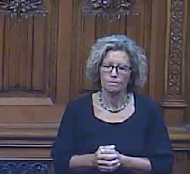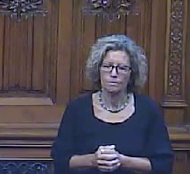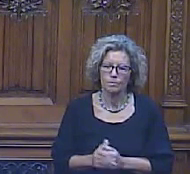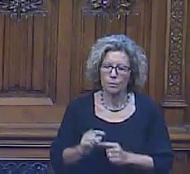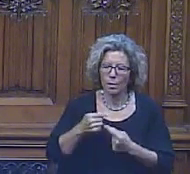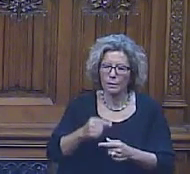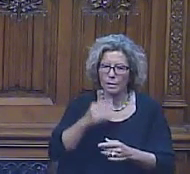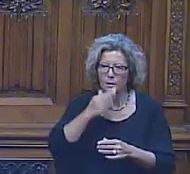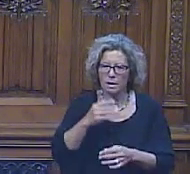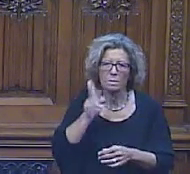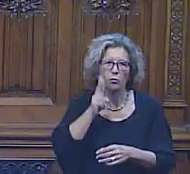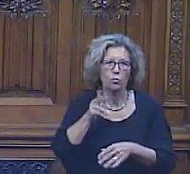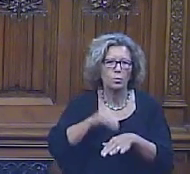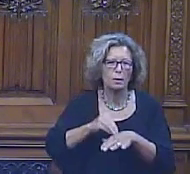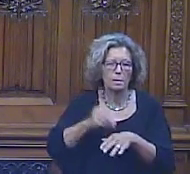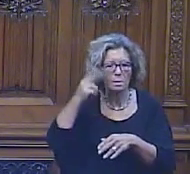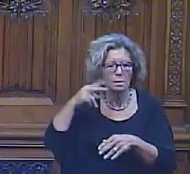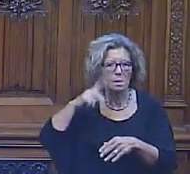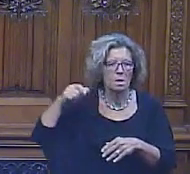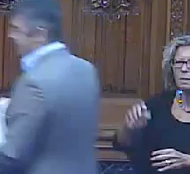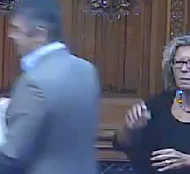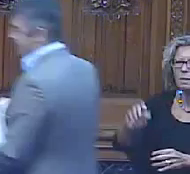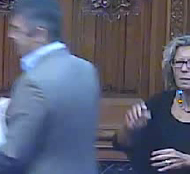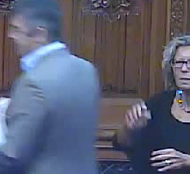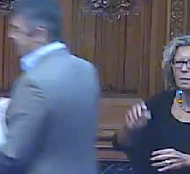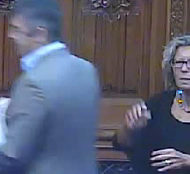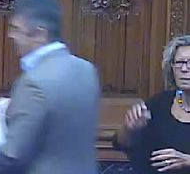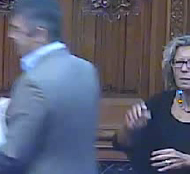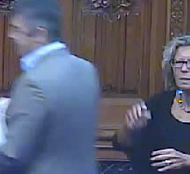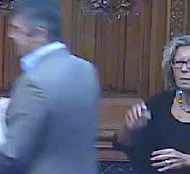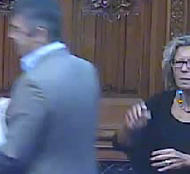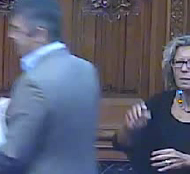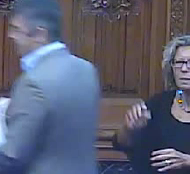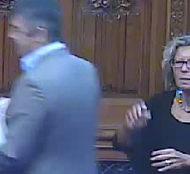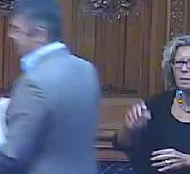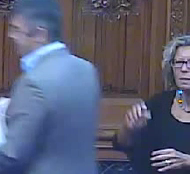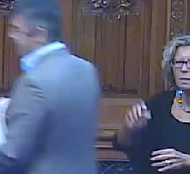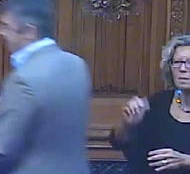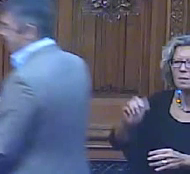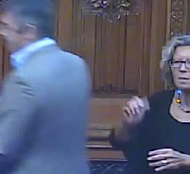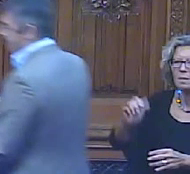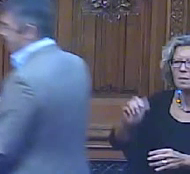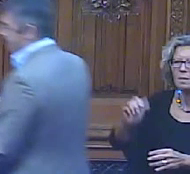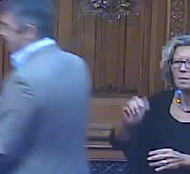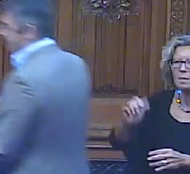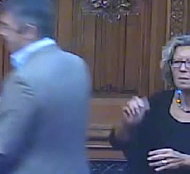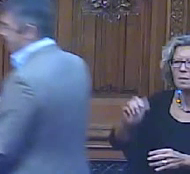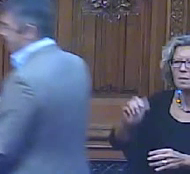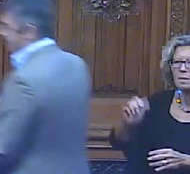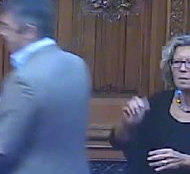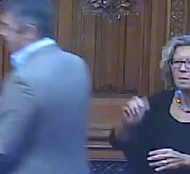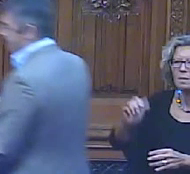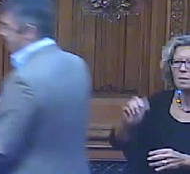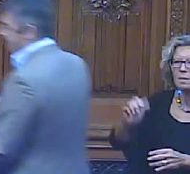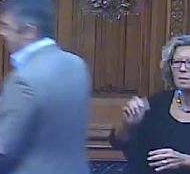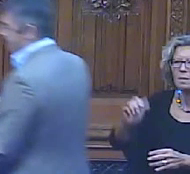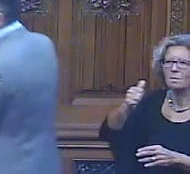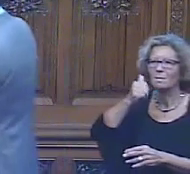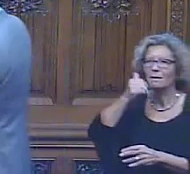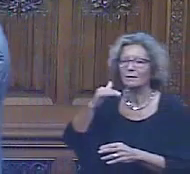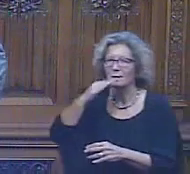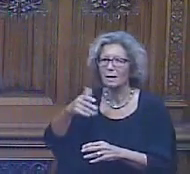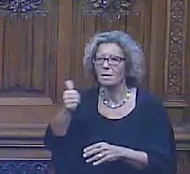Als nächster Redner hat sich zu Wort gemeldet der Abgeordnete Seidel. Ich darf es Ihnen erteilen und darf noch darauf hinweisen, dass die Erstredner